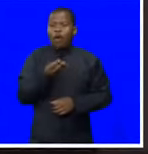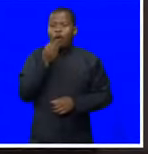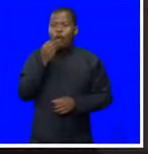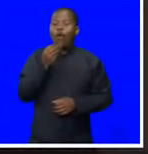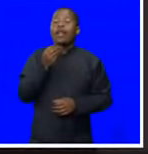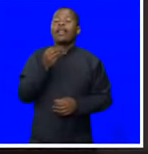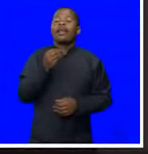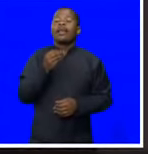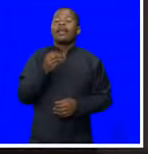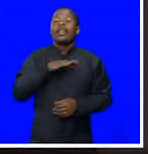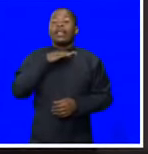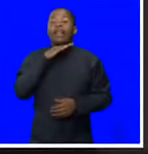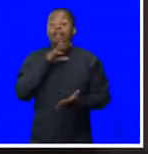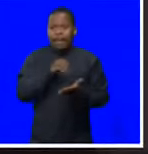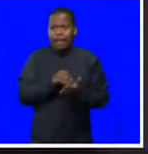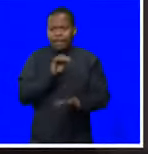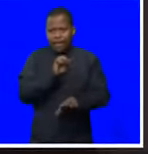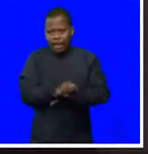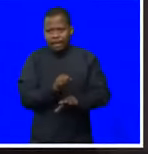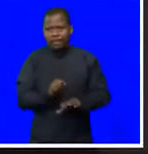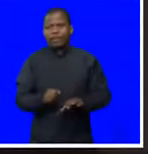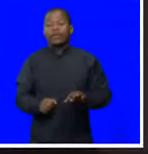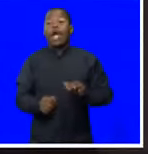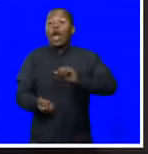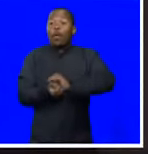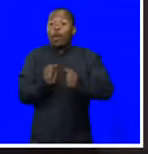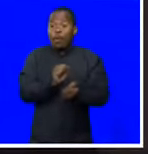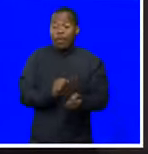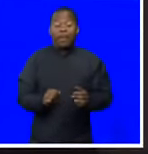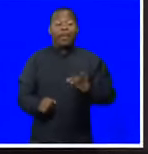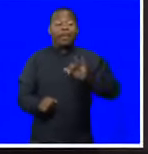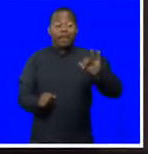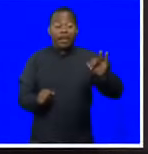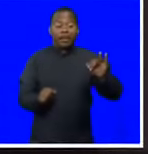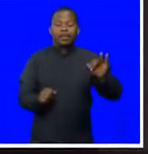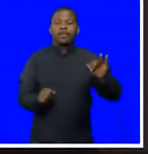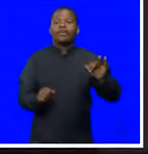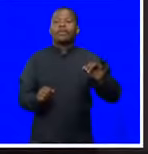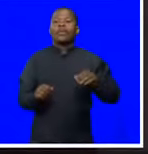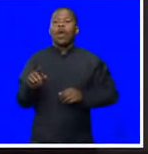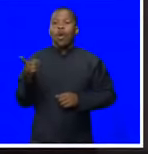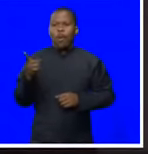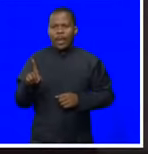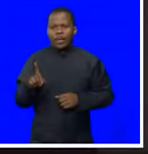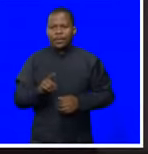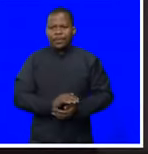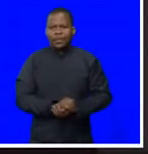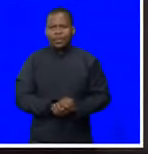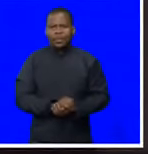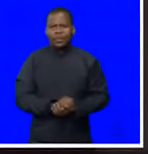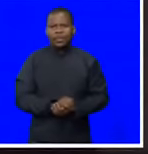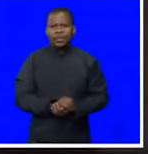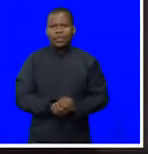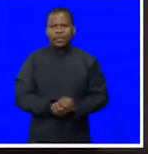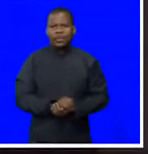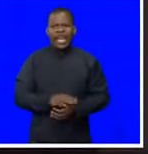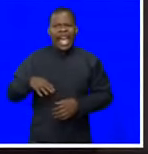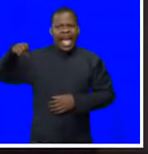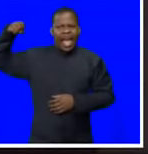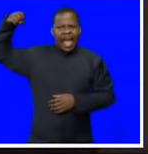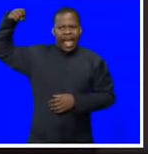Second, I crisis le khona a clear and present danger. Both ubede gas